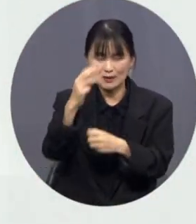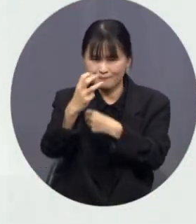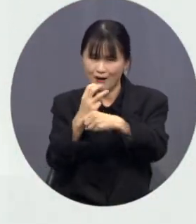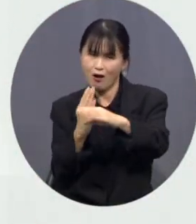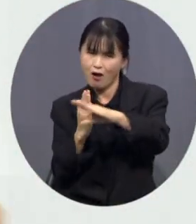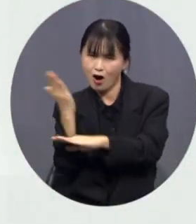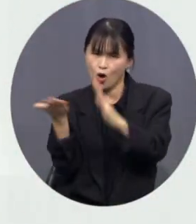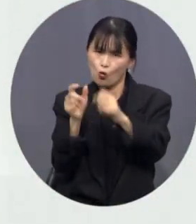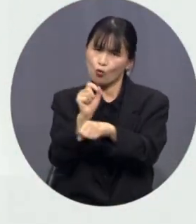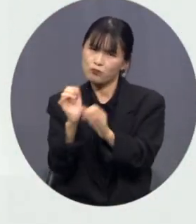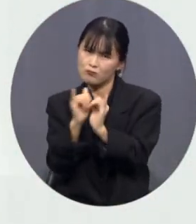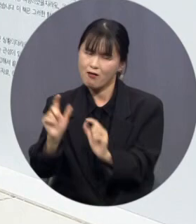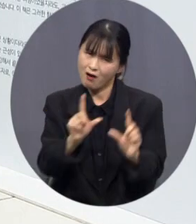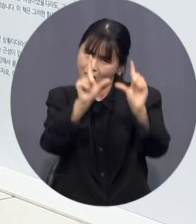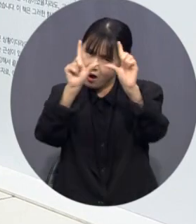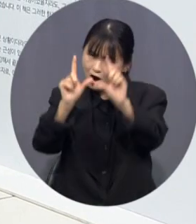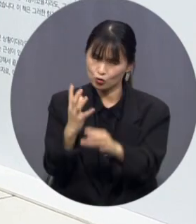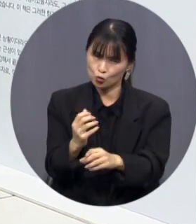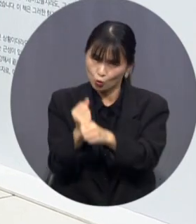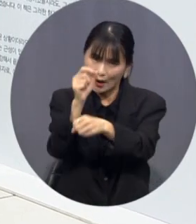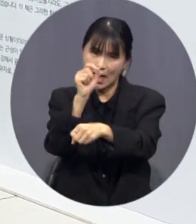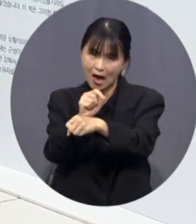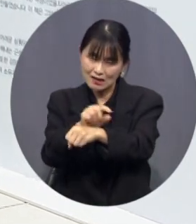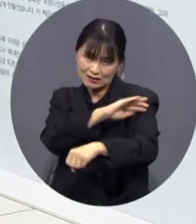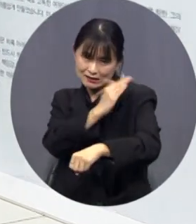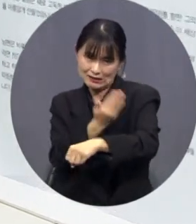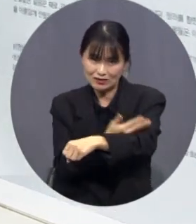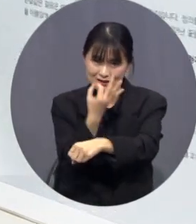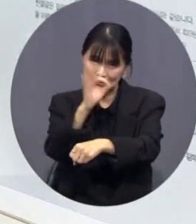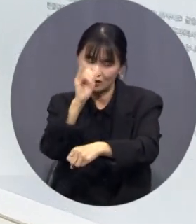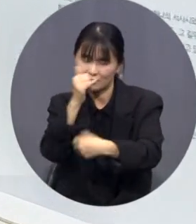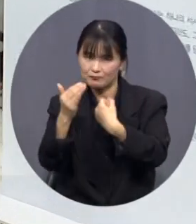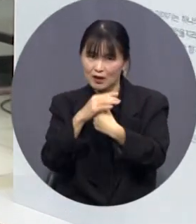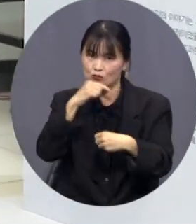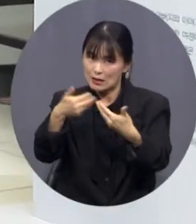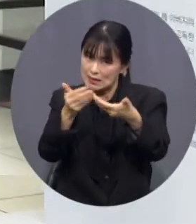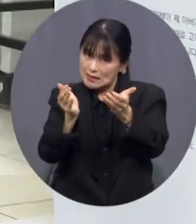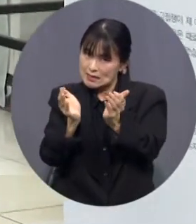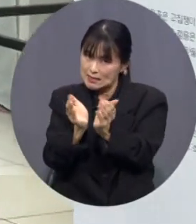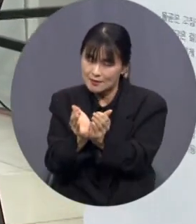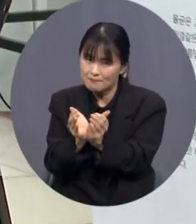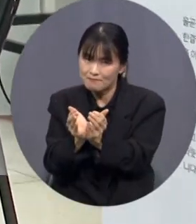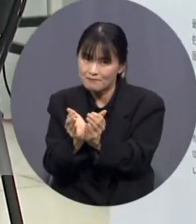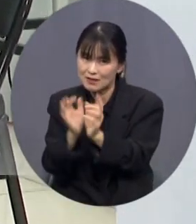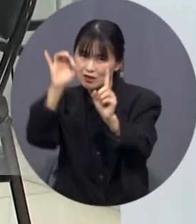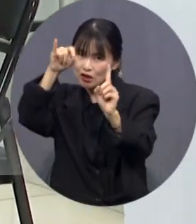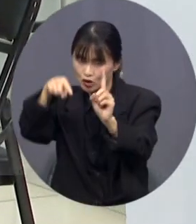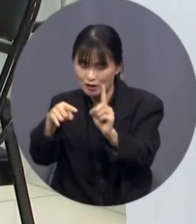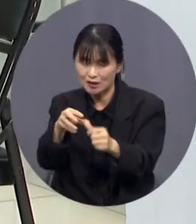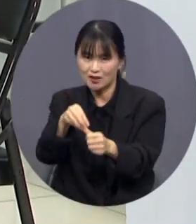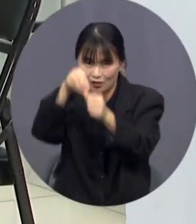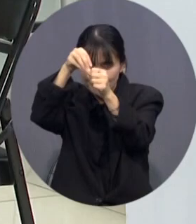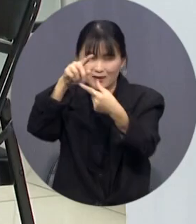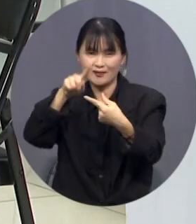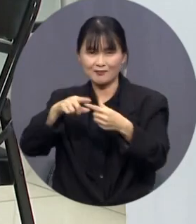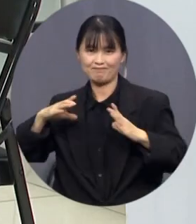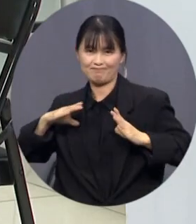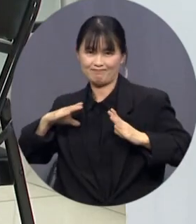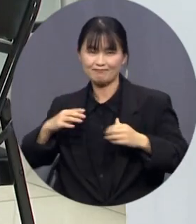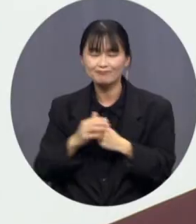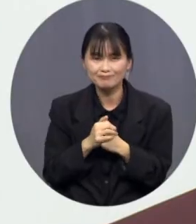넘는 공직생활을 통한 종합행정 능력 등을 인정받아 국민의 힘 인재 1호로 영입된 점을 강점으로